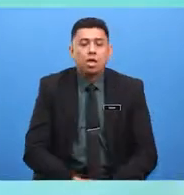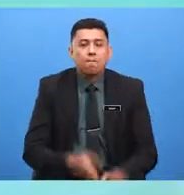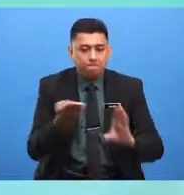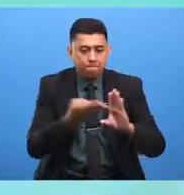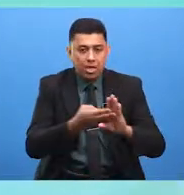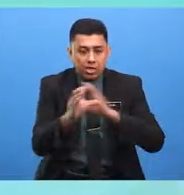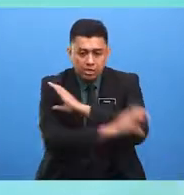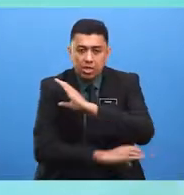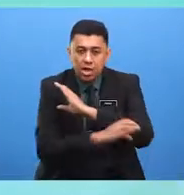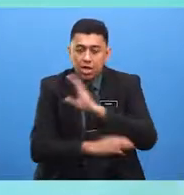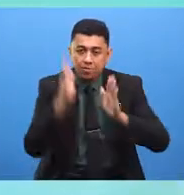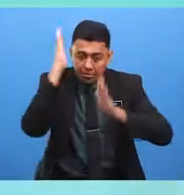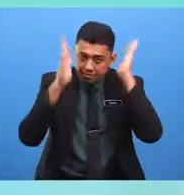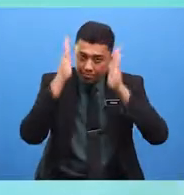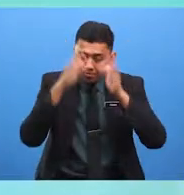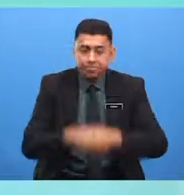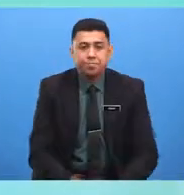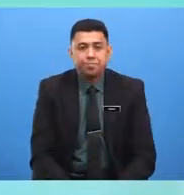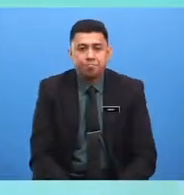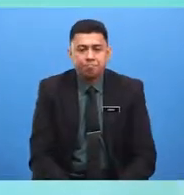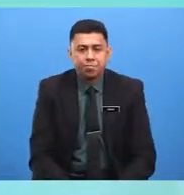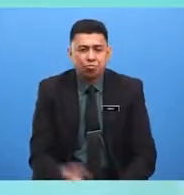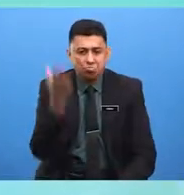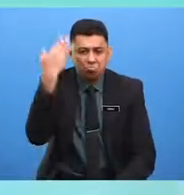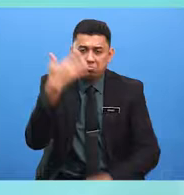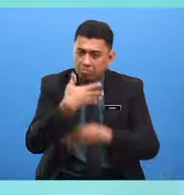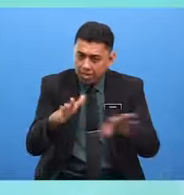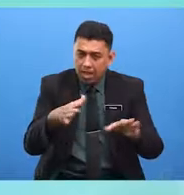belajar mengenai peranan Bank Negara Malaysia